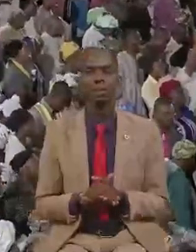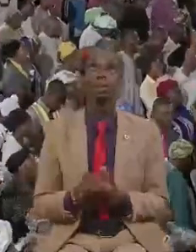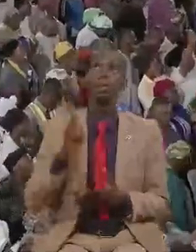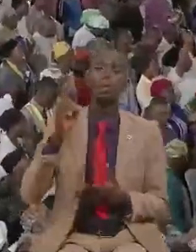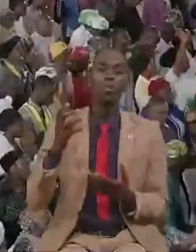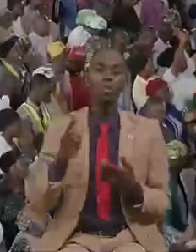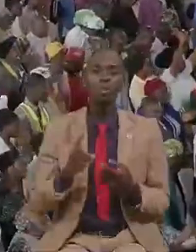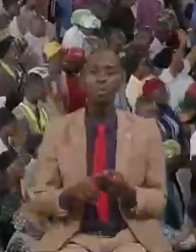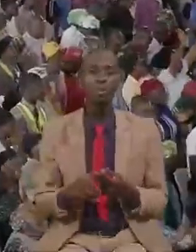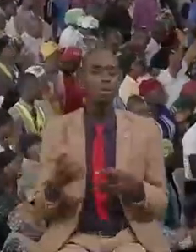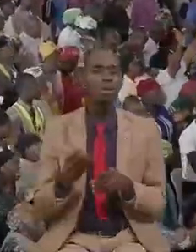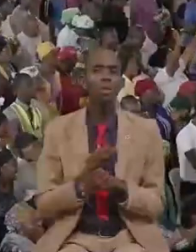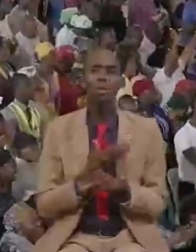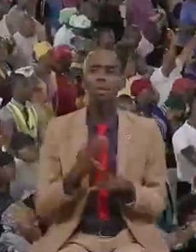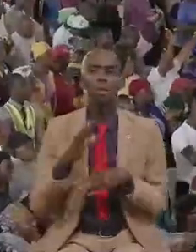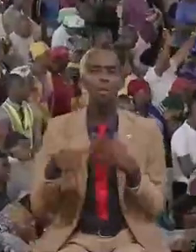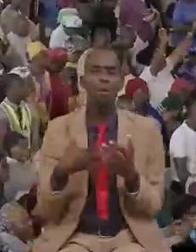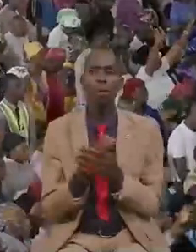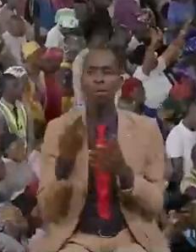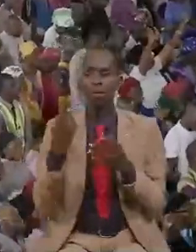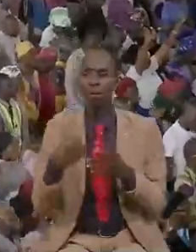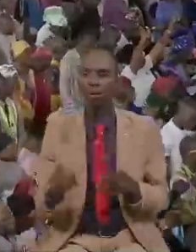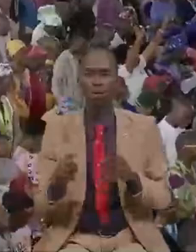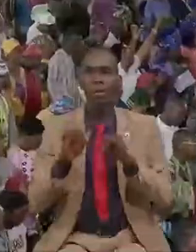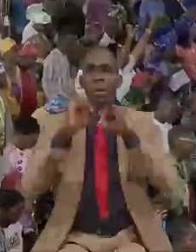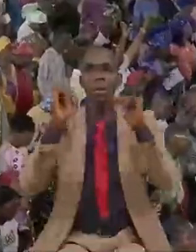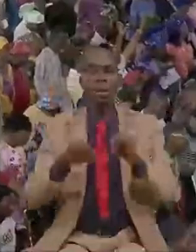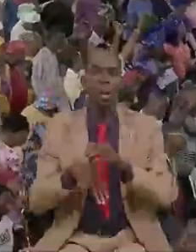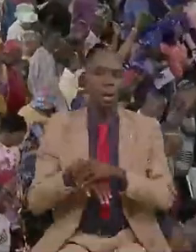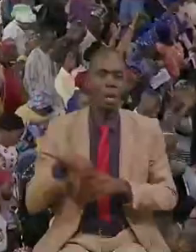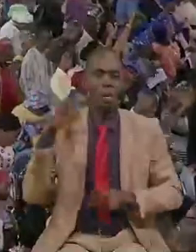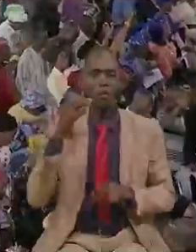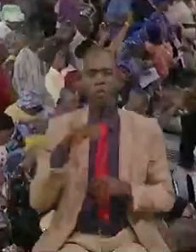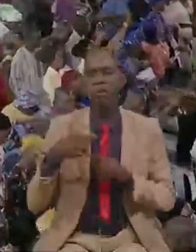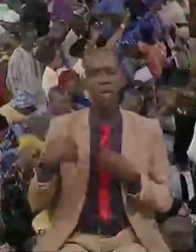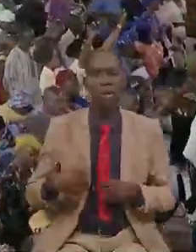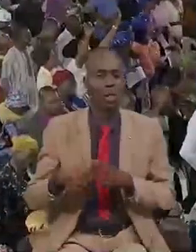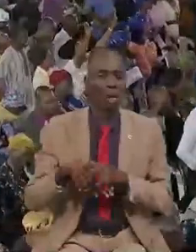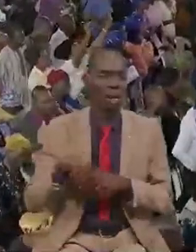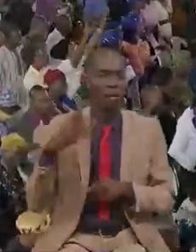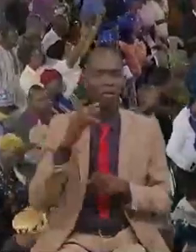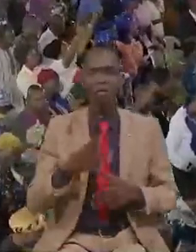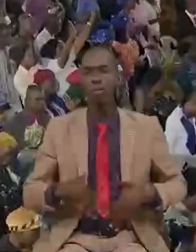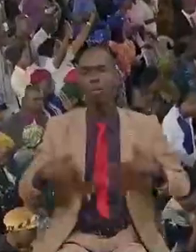Il veut ôter toutes les idoles de ton cœur, de ta vie.